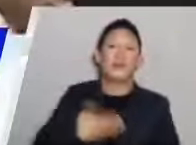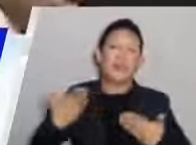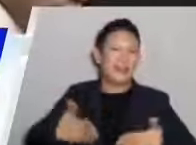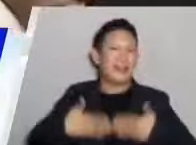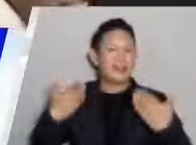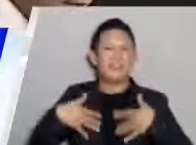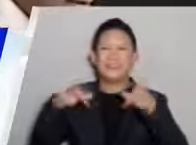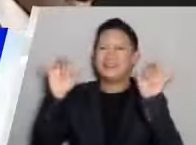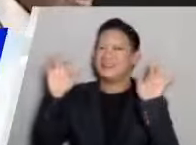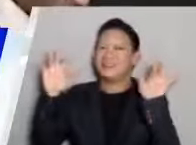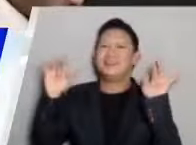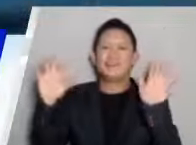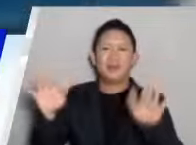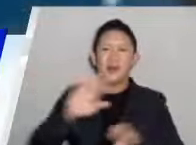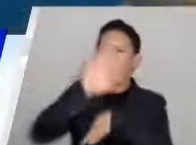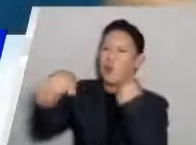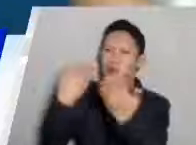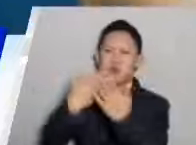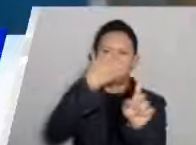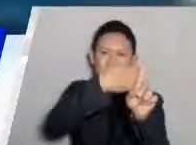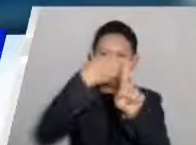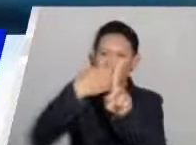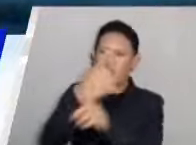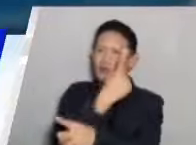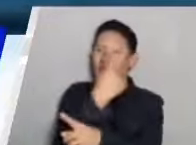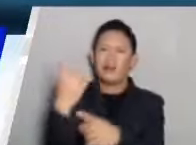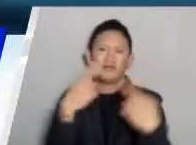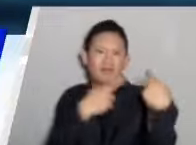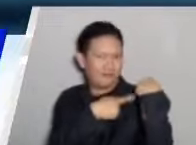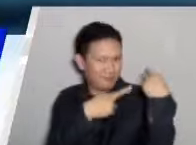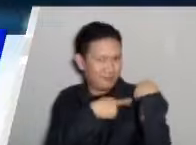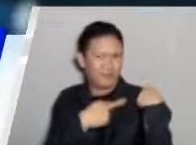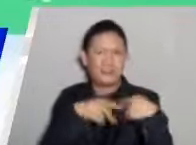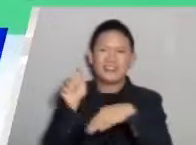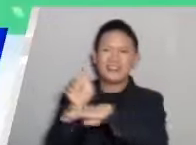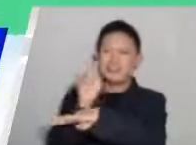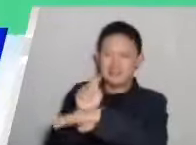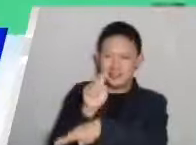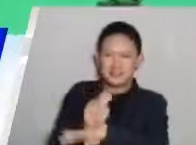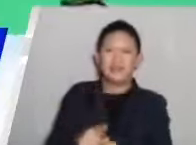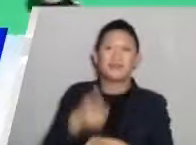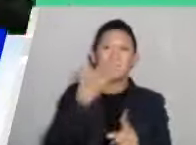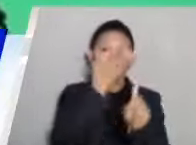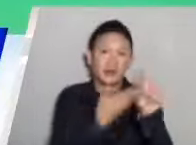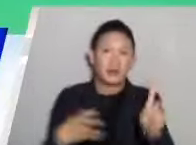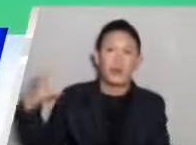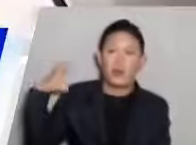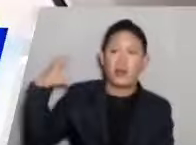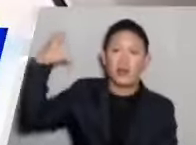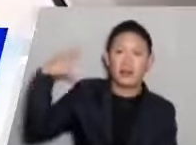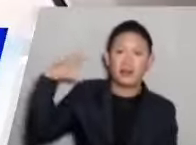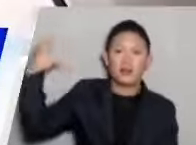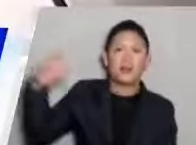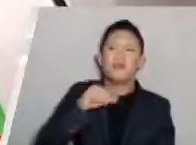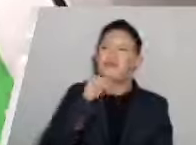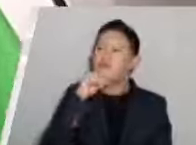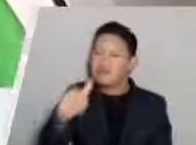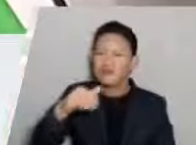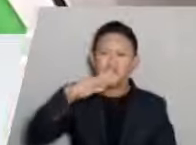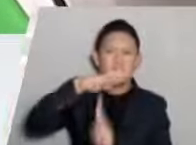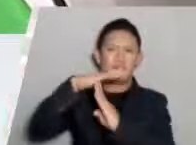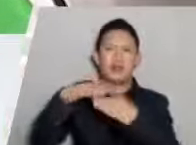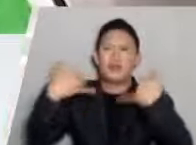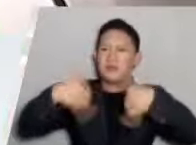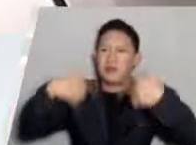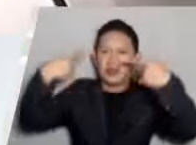yung part nila. Ayaw naman daw ni Coach Jerry Yee na umabot pa sa Game 3 ang finals. Sila nagkakaroon ng